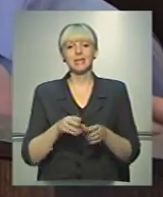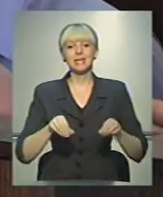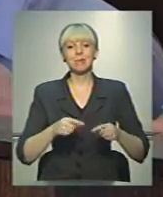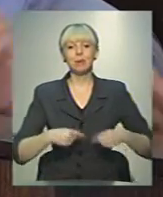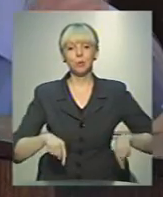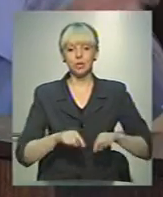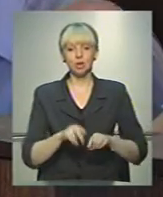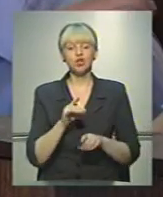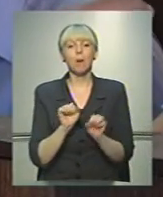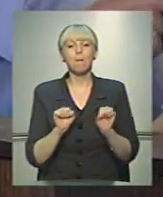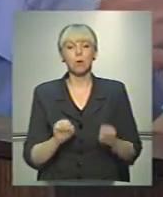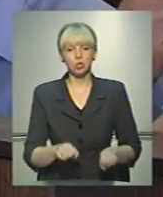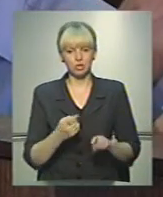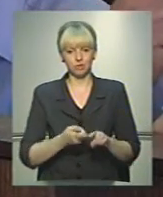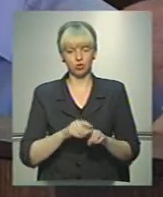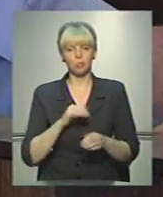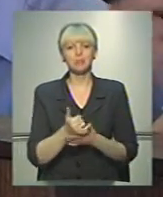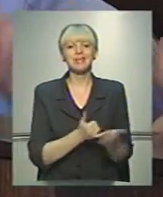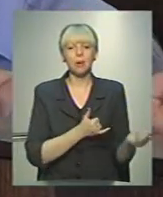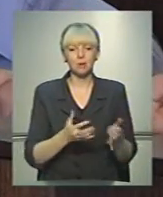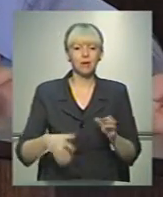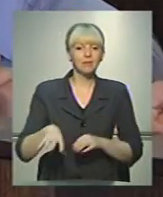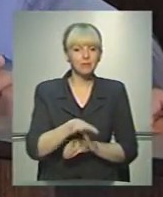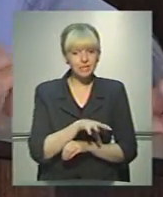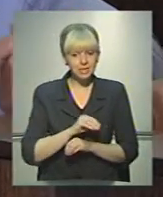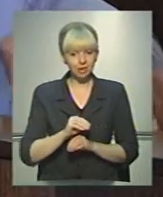ділянку. Чи можливо це, щоб забезпечити всіх?